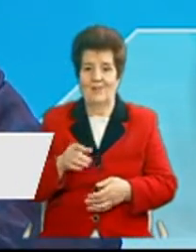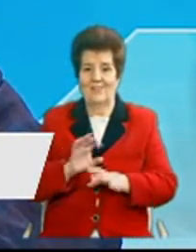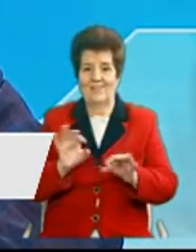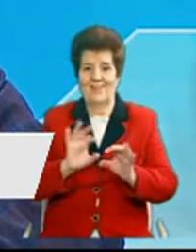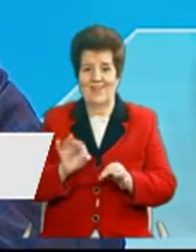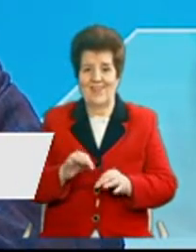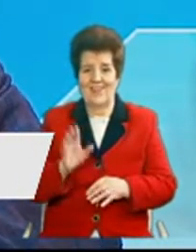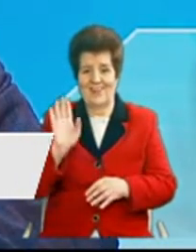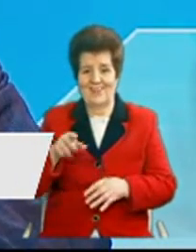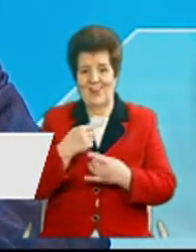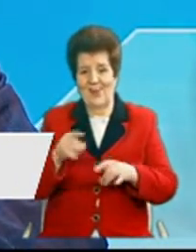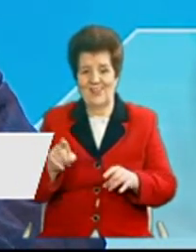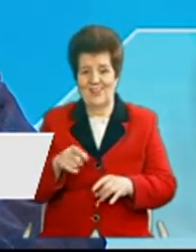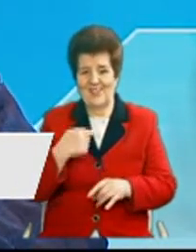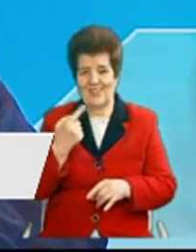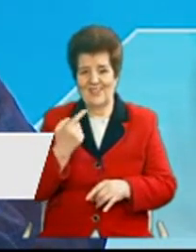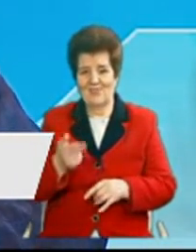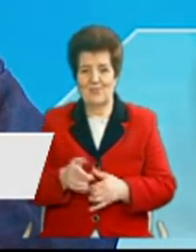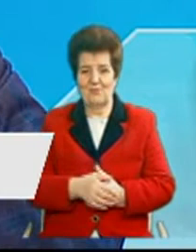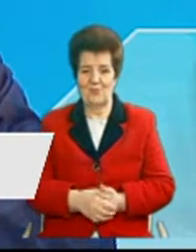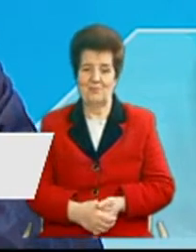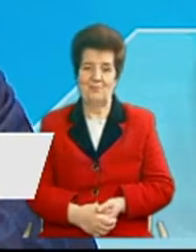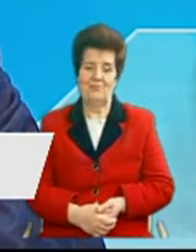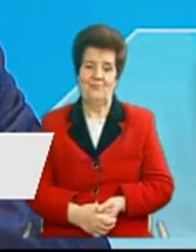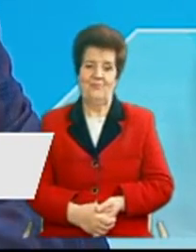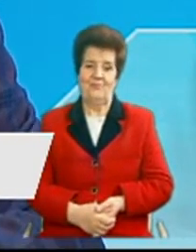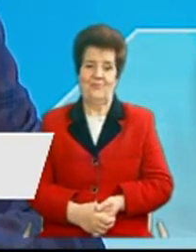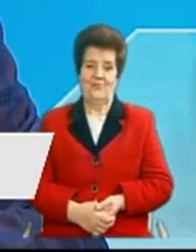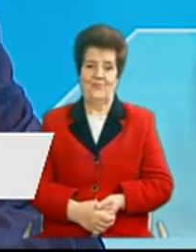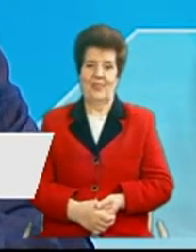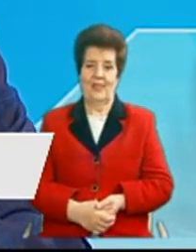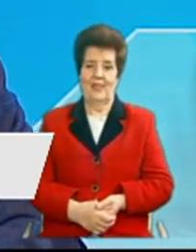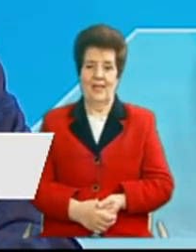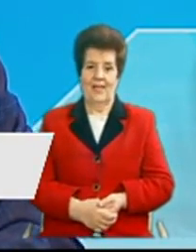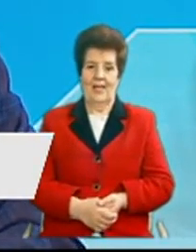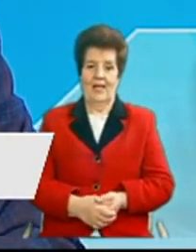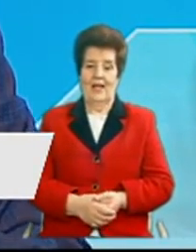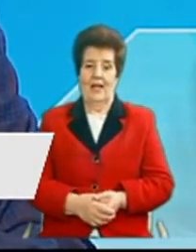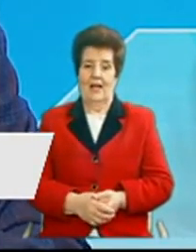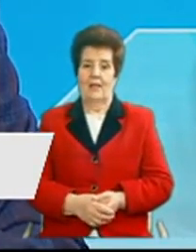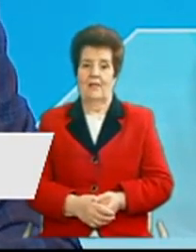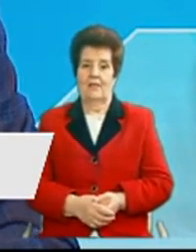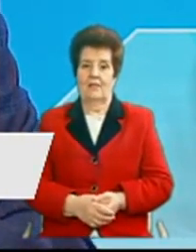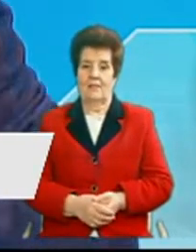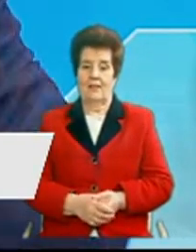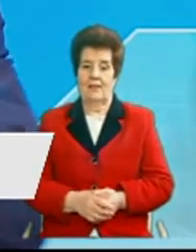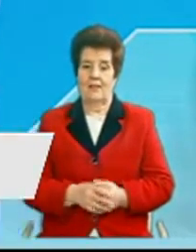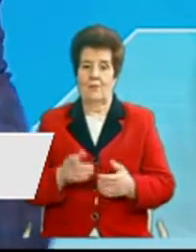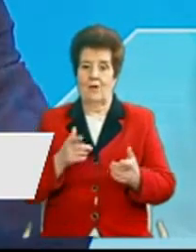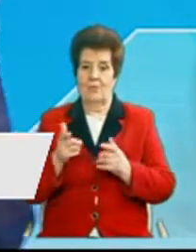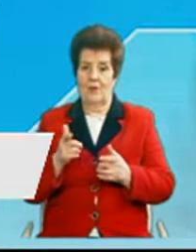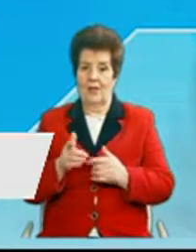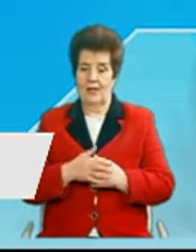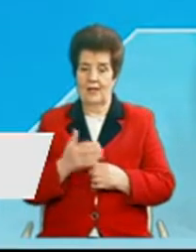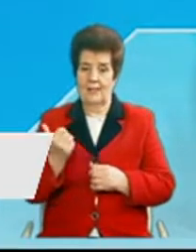vociferez ea străga, să le spun aici. Da. Două secunde, pentru că vă mai așteaptă o surpriză. Am mai pregătit. Săptămâna